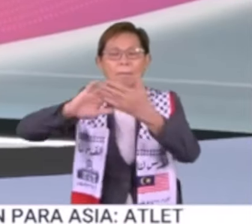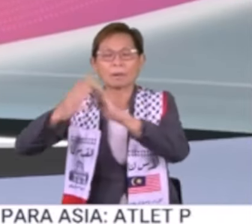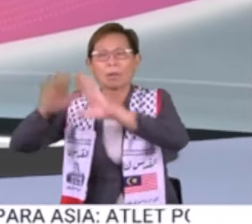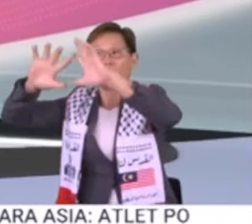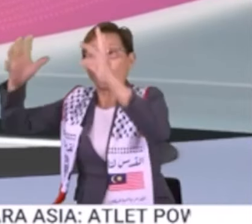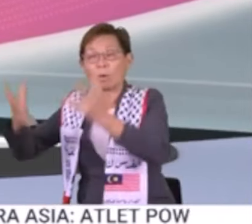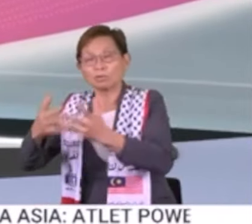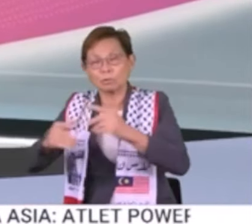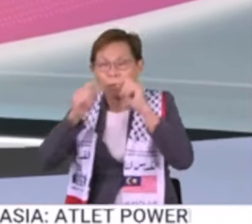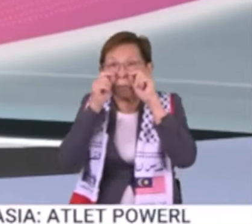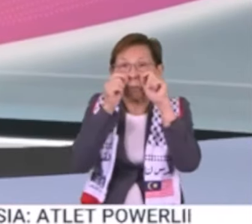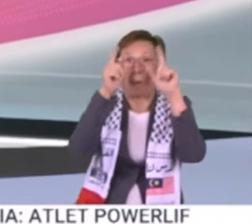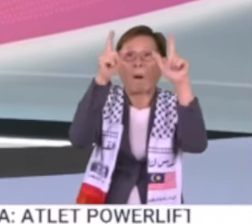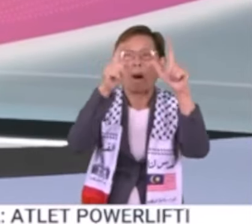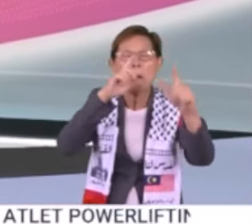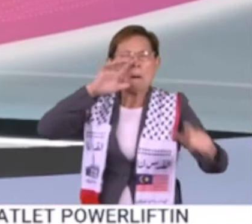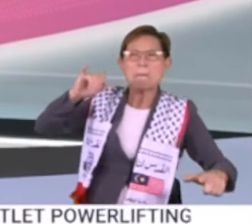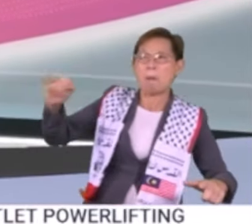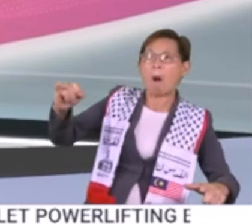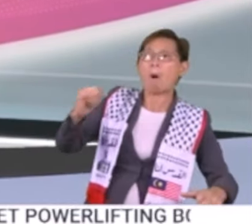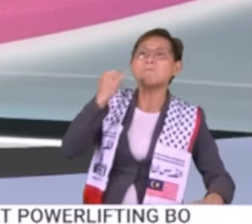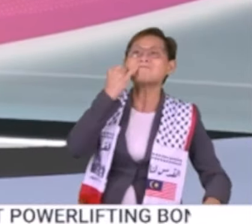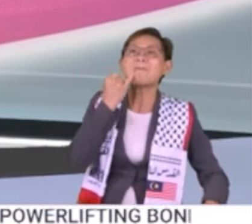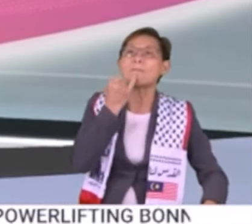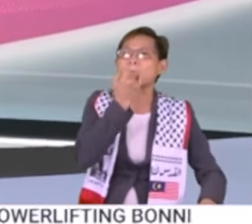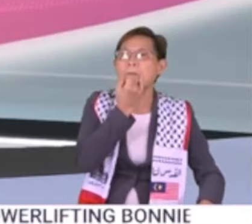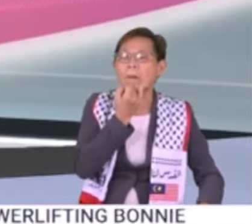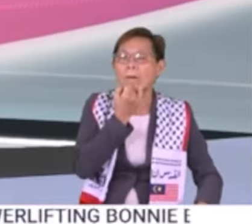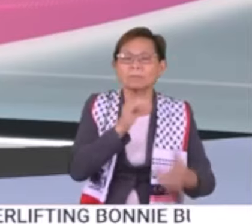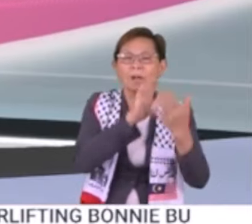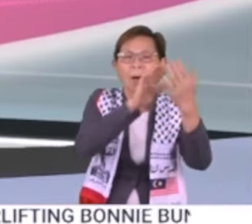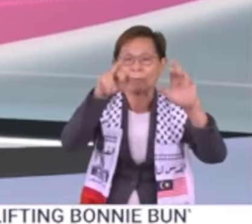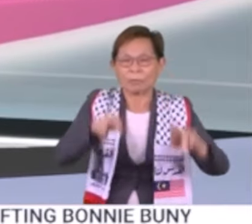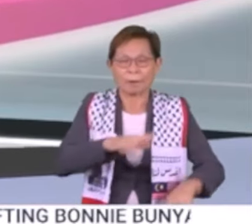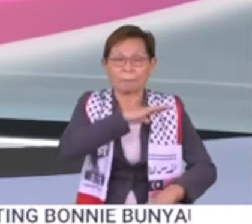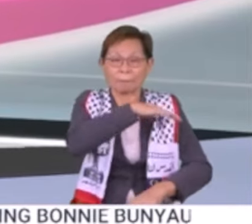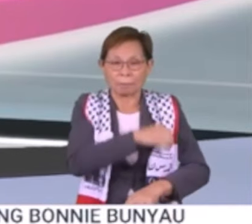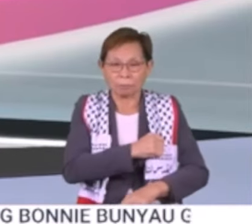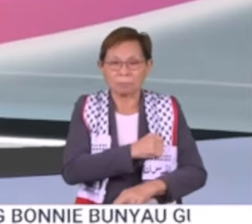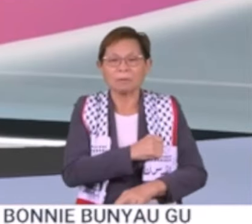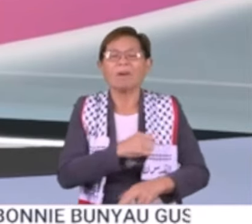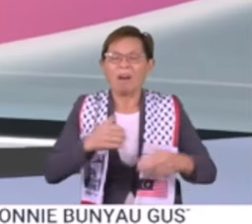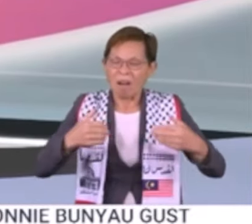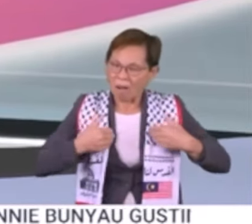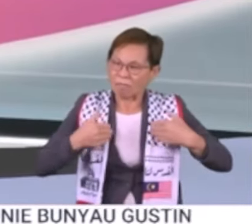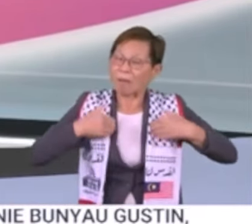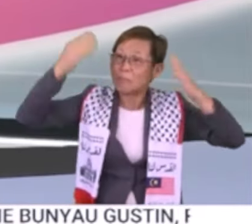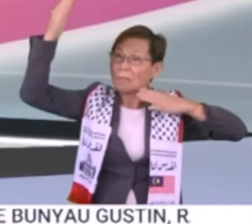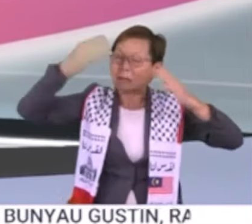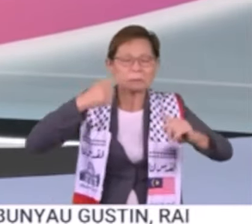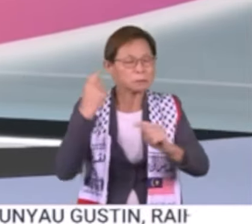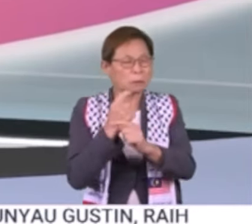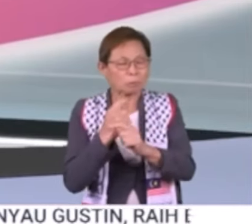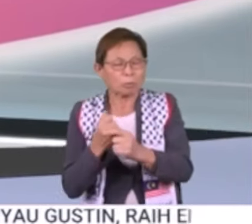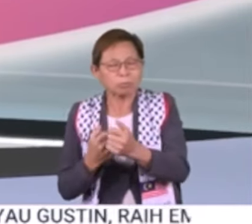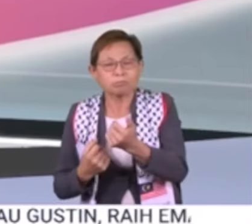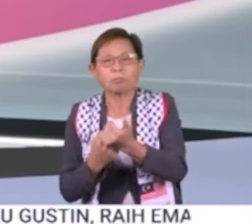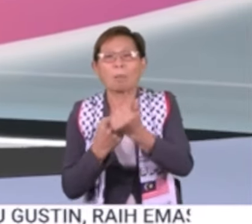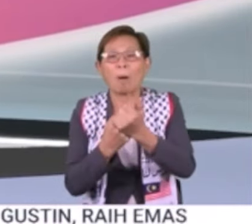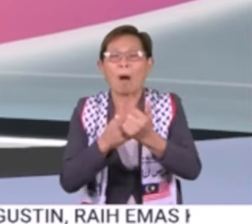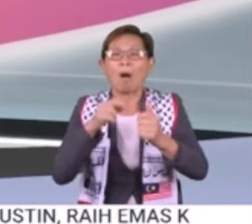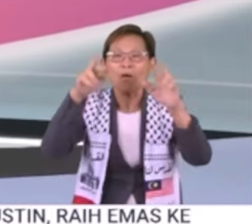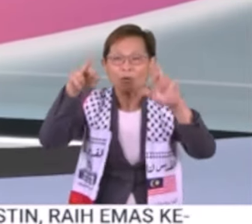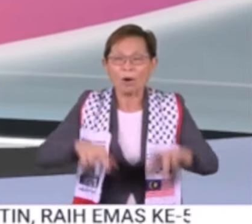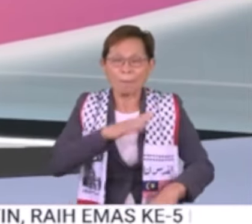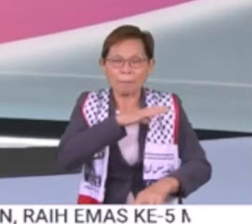Masyarakat dunia telah membuka mata atas kekejaman rejim Zionis Israel terhadap rakyat Palestin. Tidak terkecuali, Malaysia kekal mendukung rakyat